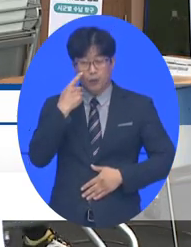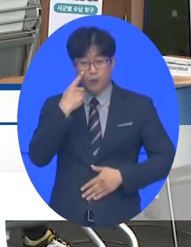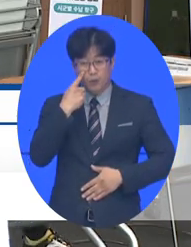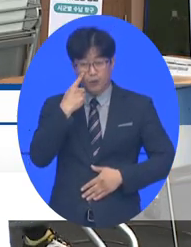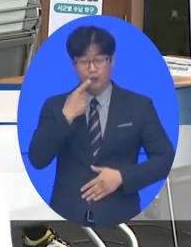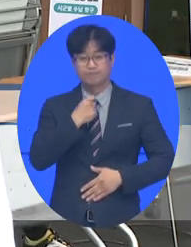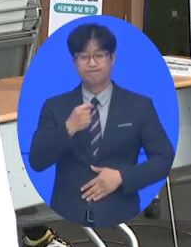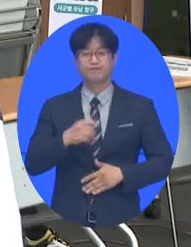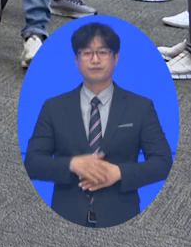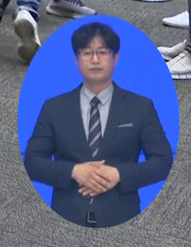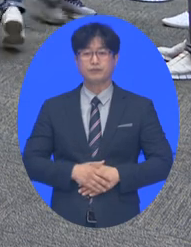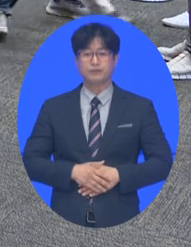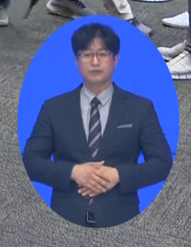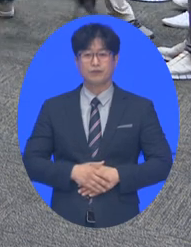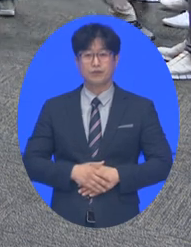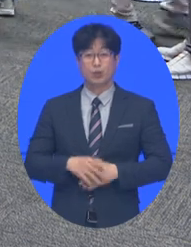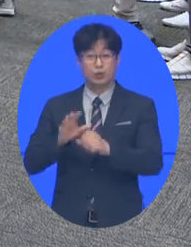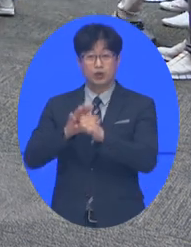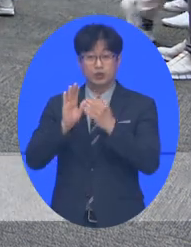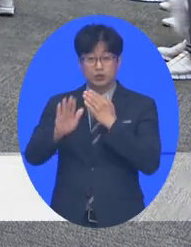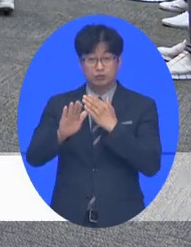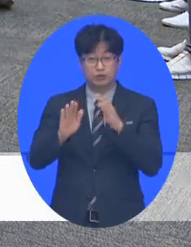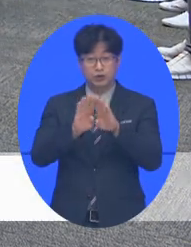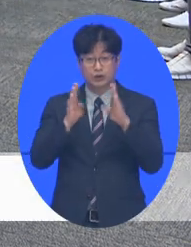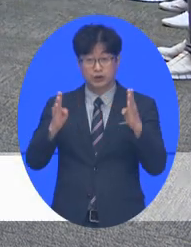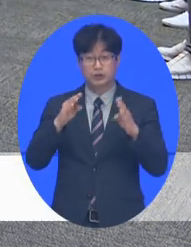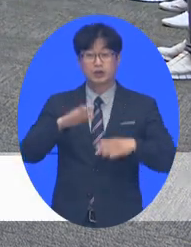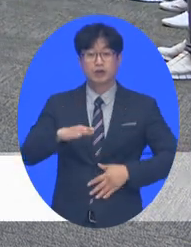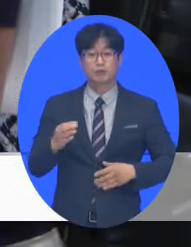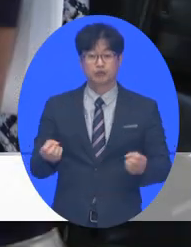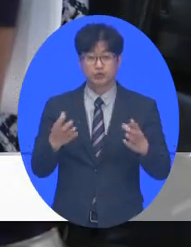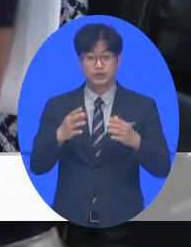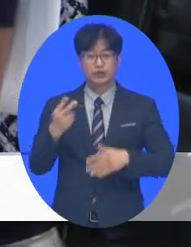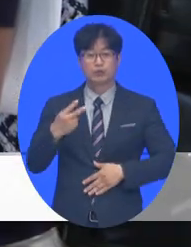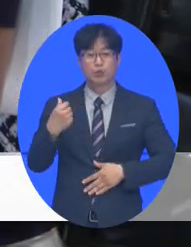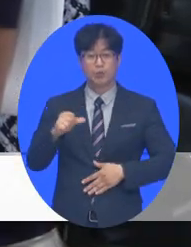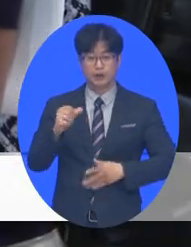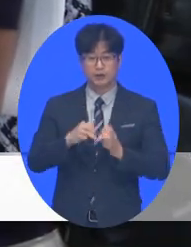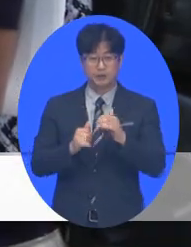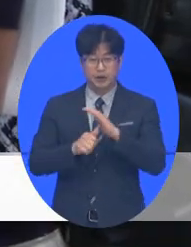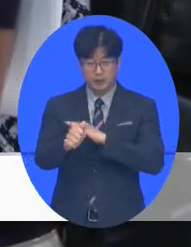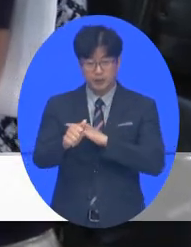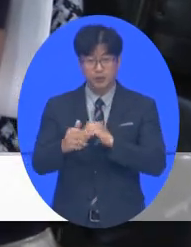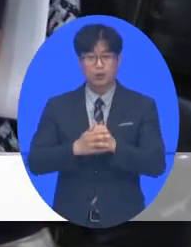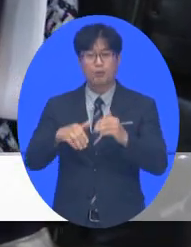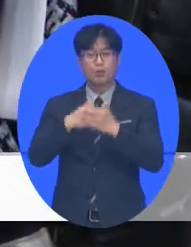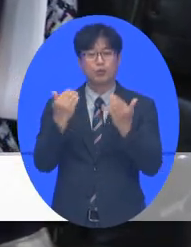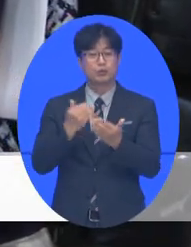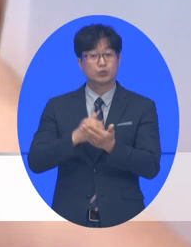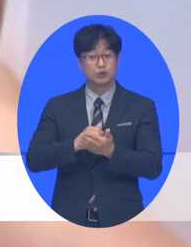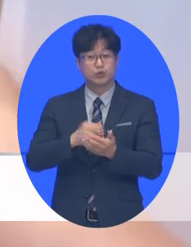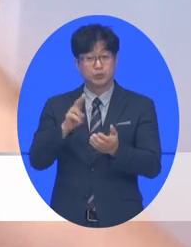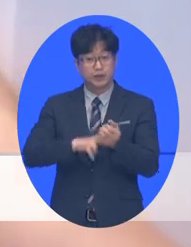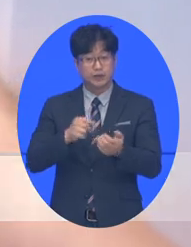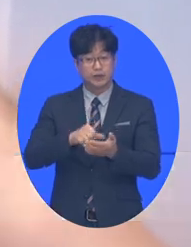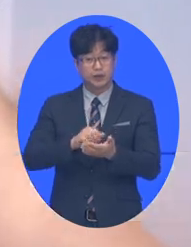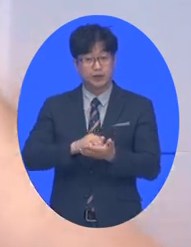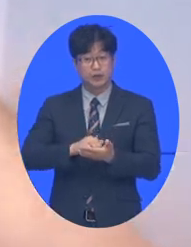해봐야겠다는 그런 게 느껴집니다. 코로나 엔데믹 후 열린 이번 공매에서는 2,500명이 다녀갔고 총 입찰